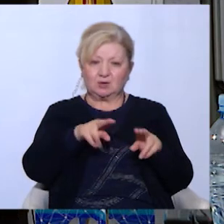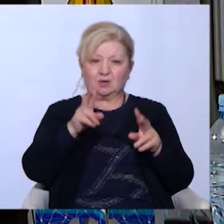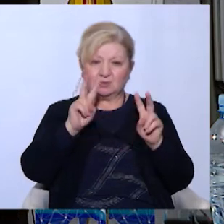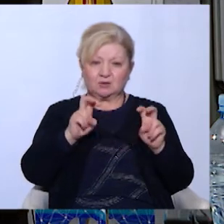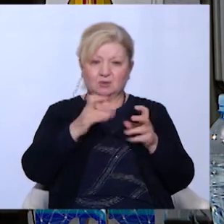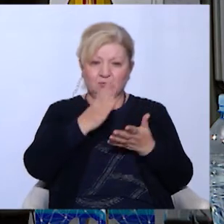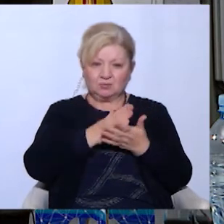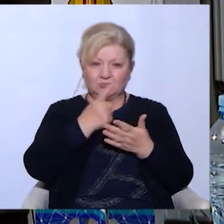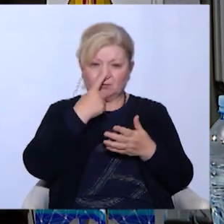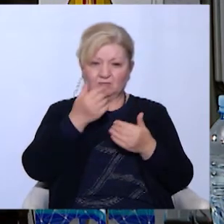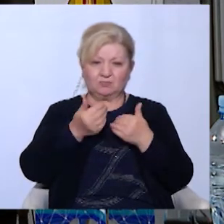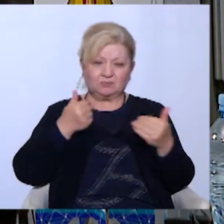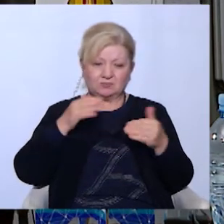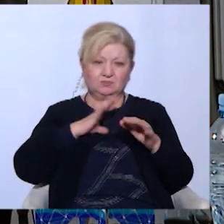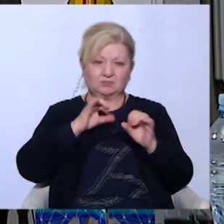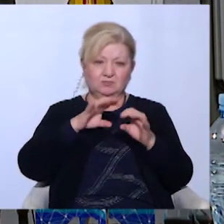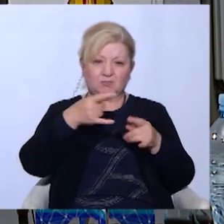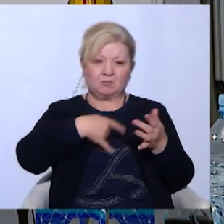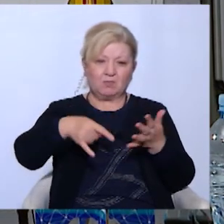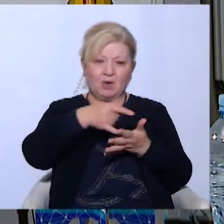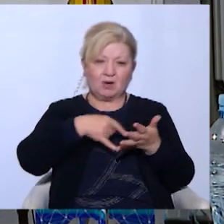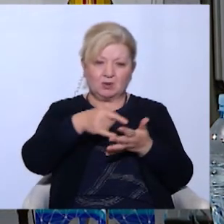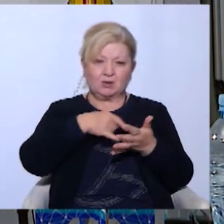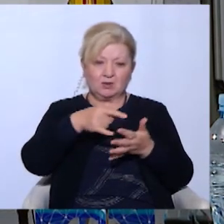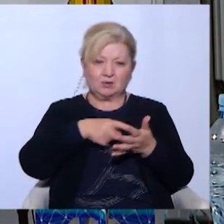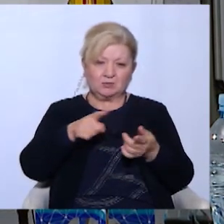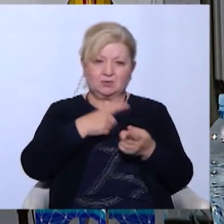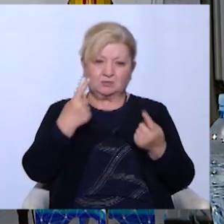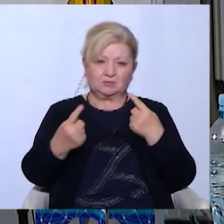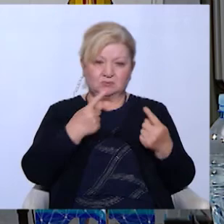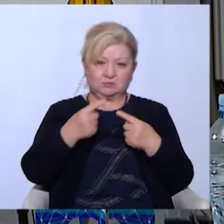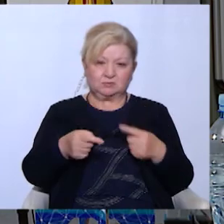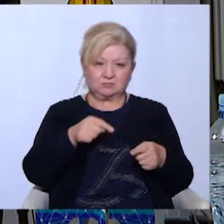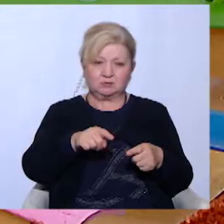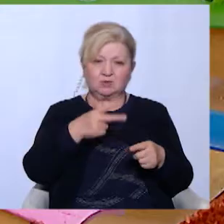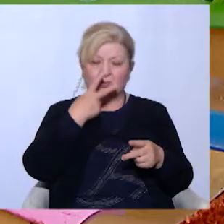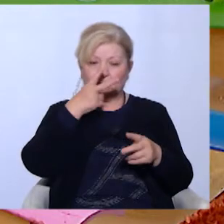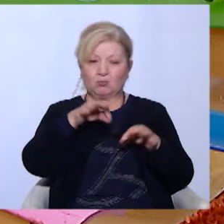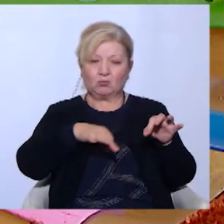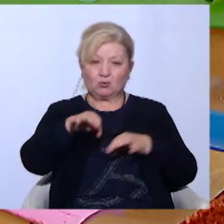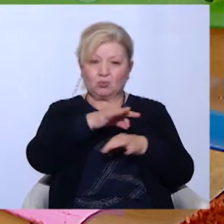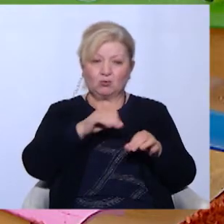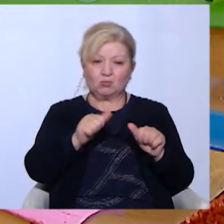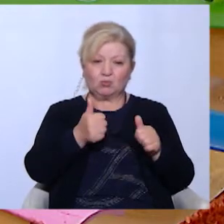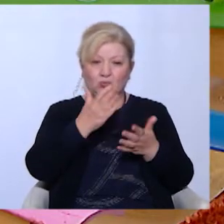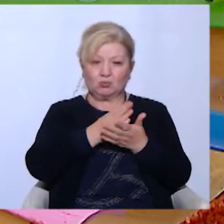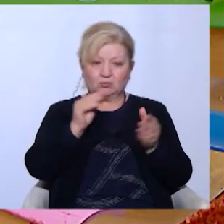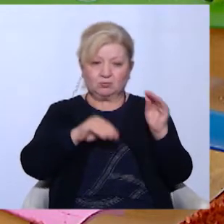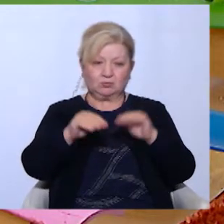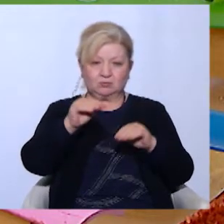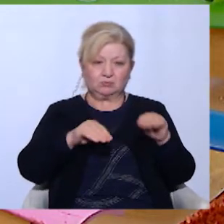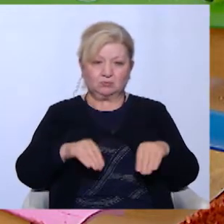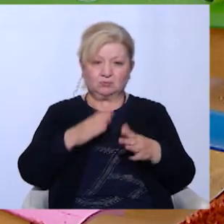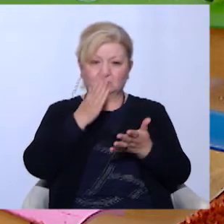რაზედაც ვისაუბრებთ წინა პერიოდში, მაგნიტის ეხება ერთი ერთზე. ახლა ნახოთ თვითონ პროექტში როგორ არის